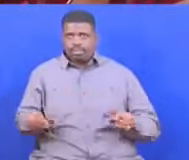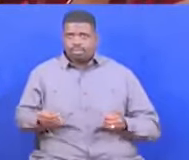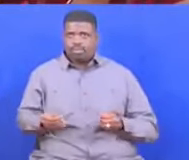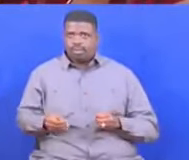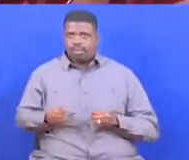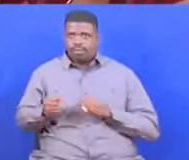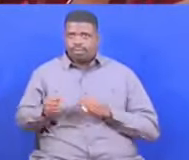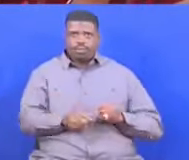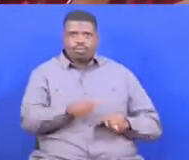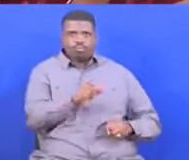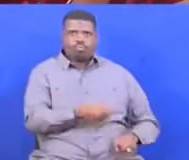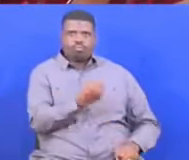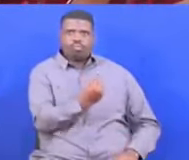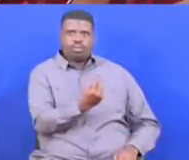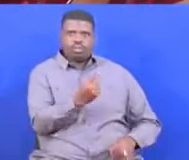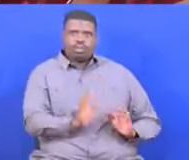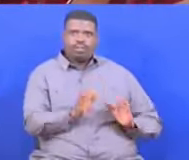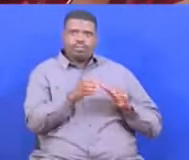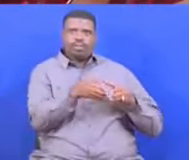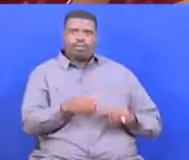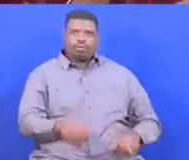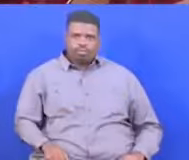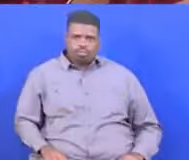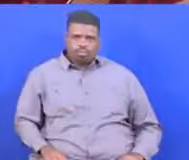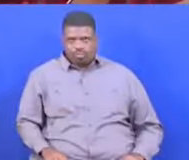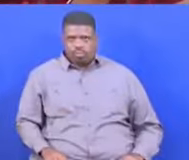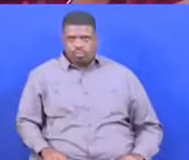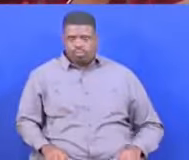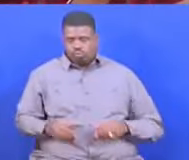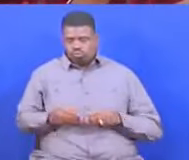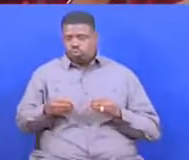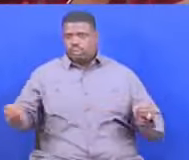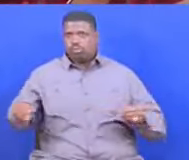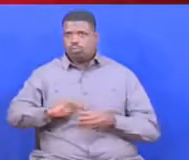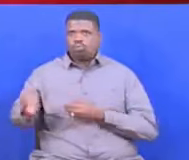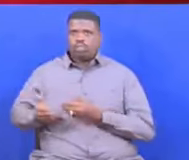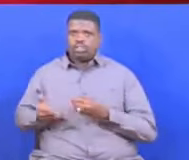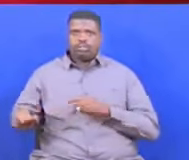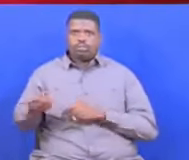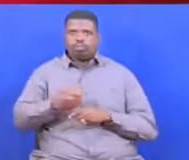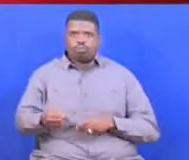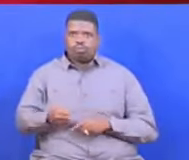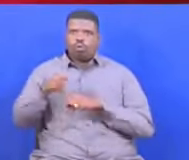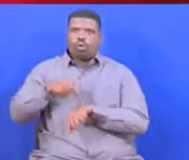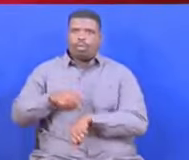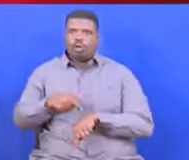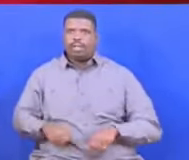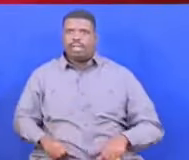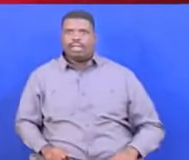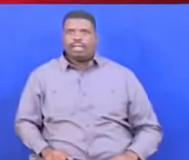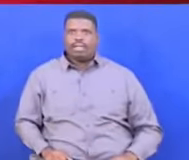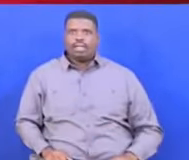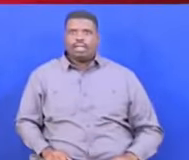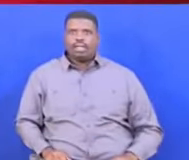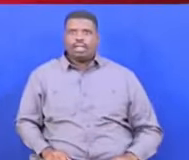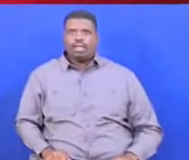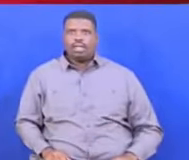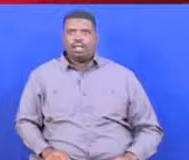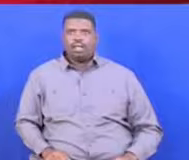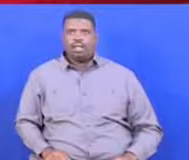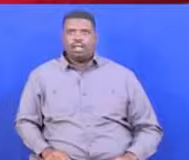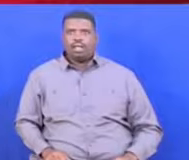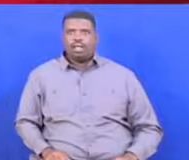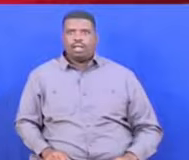mtu mmoja na vikundi kuchelewa kurudisha mkopo kwa wakati, hivyo kusababisha mfuko kushindwa kutekeleza majukumu